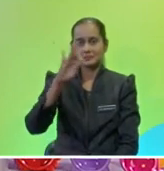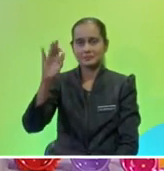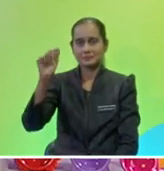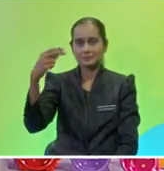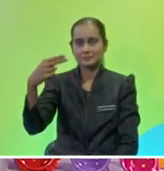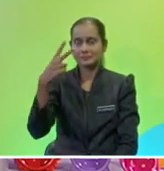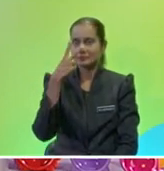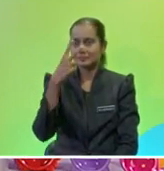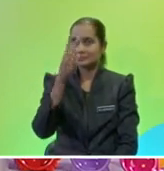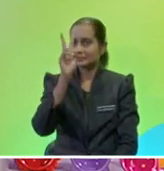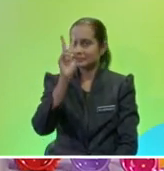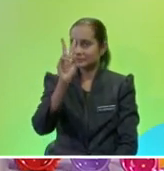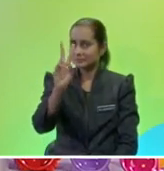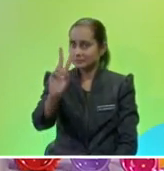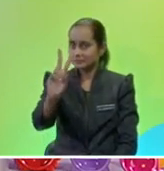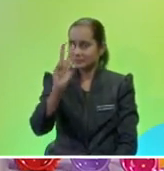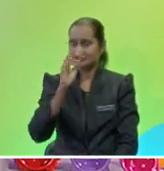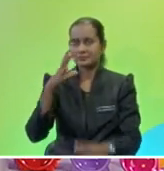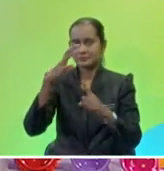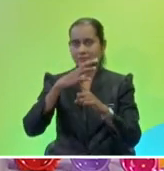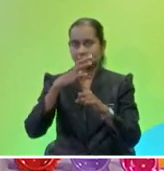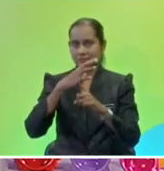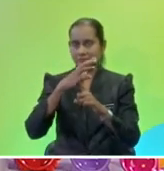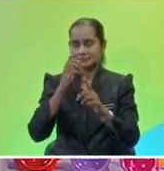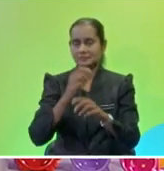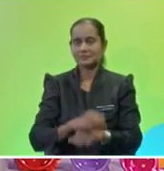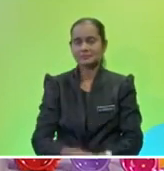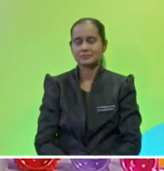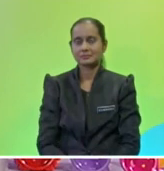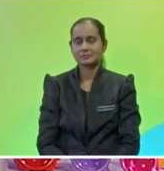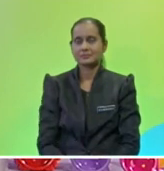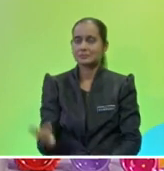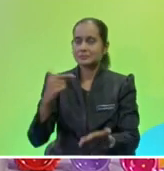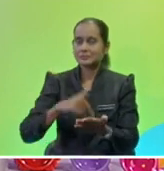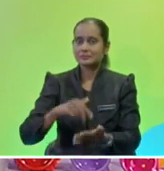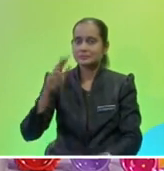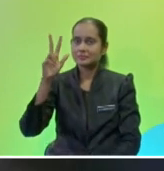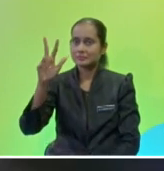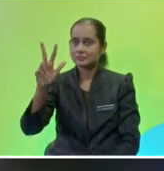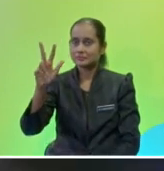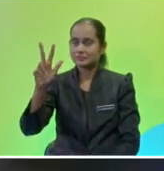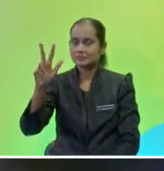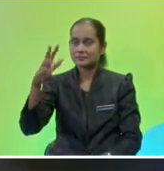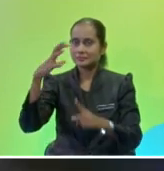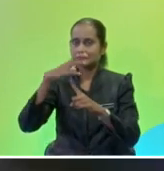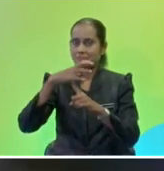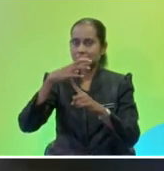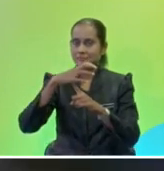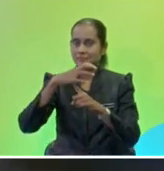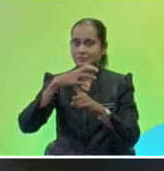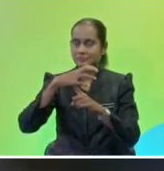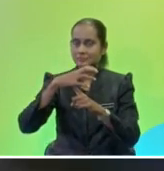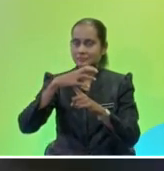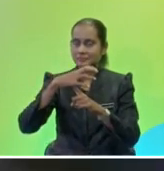di atas bukit kemudian tiga lagi cendawan atas kayu nampak